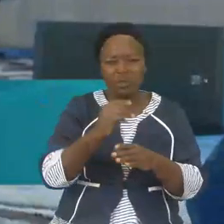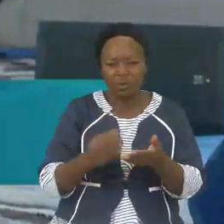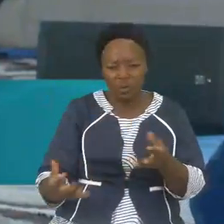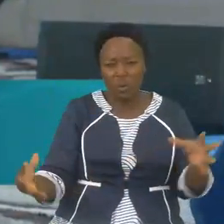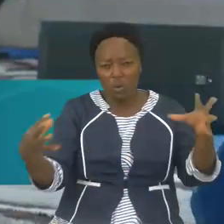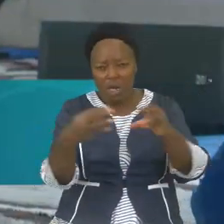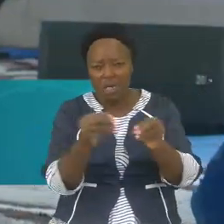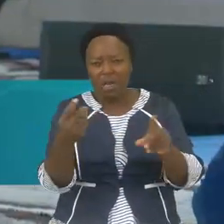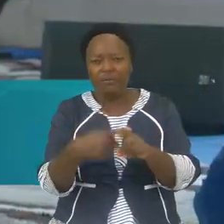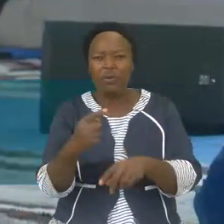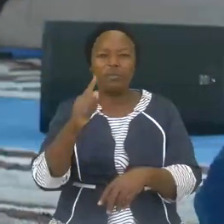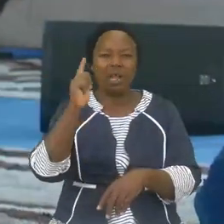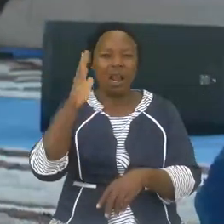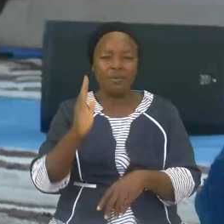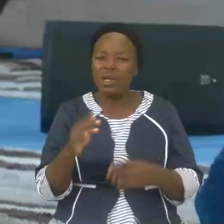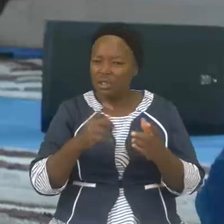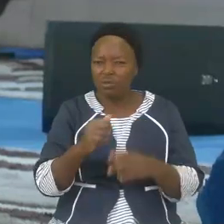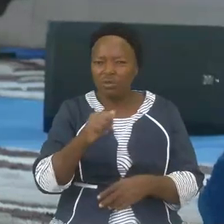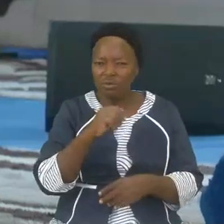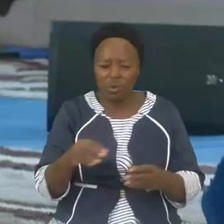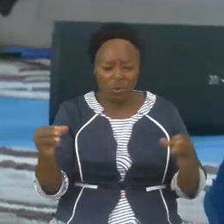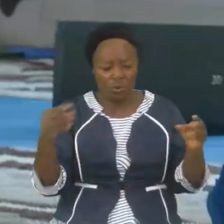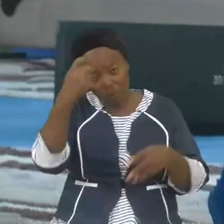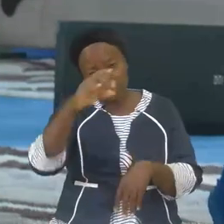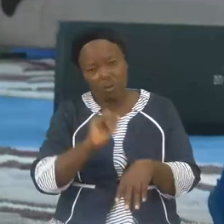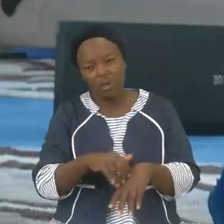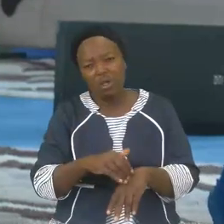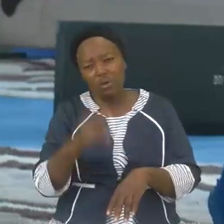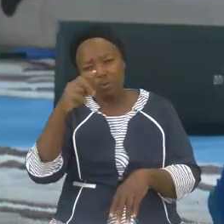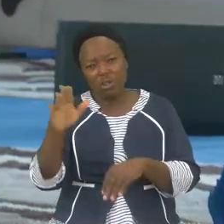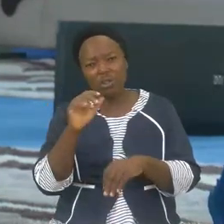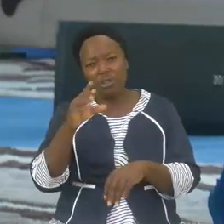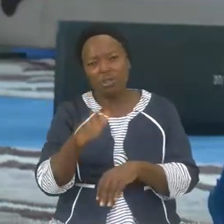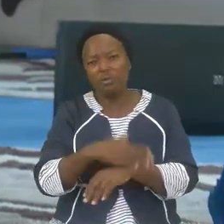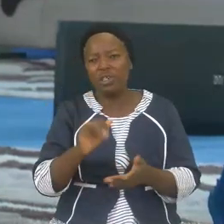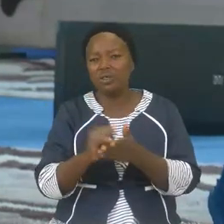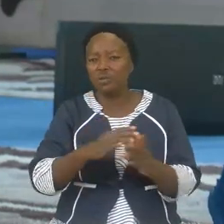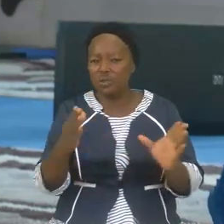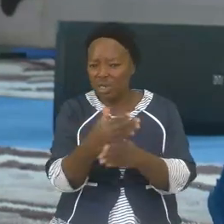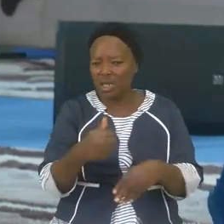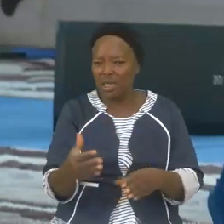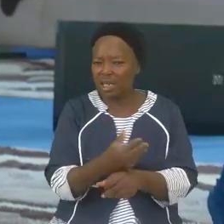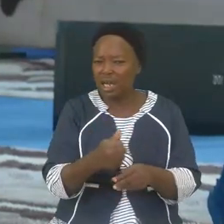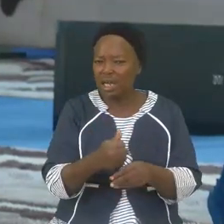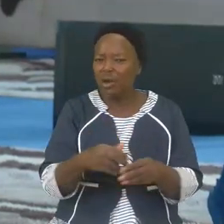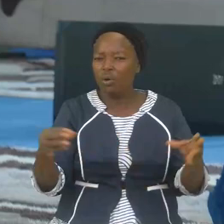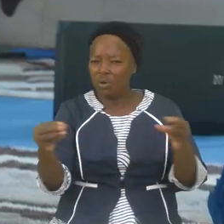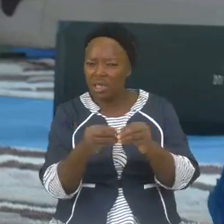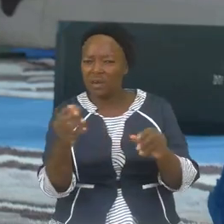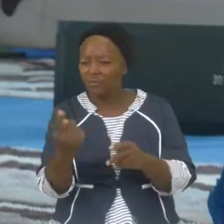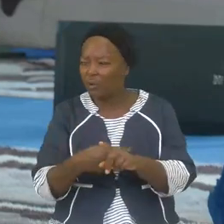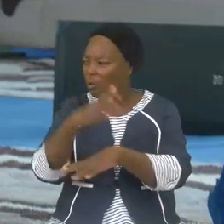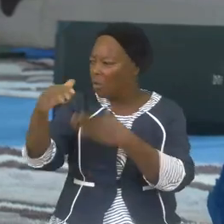provenue des livres, la sagesse livresque, la sagesse qu'on détient